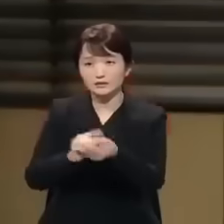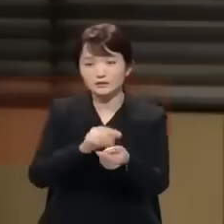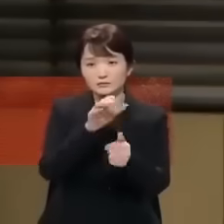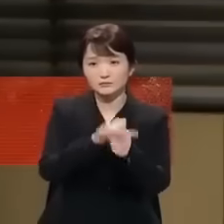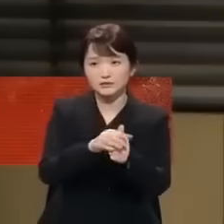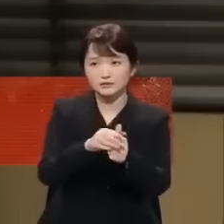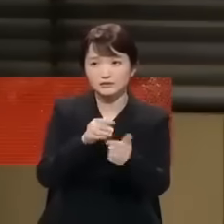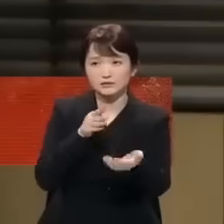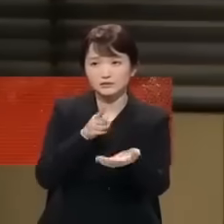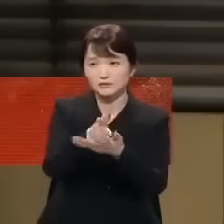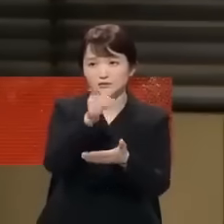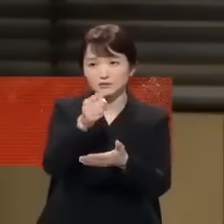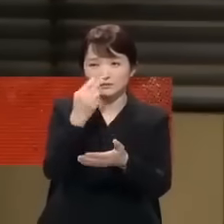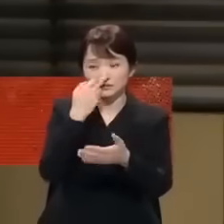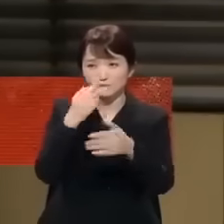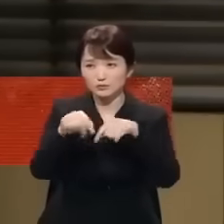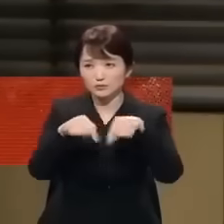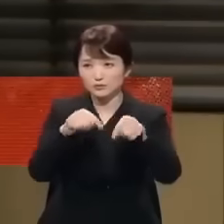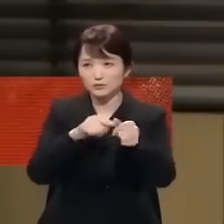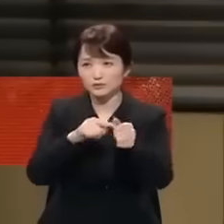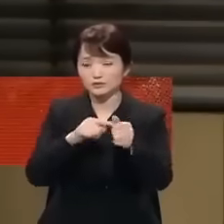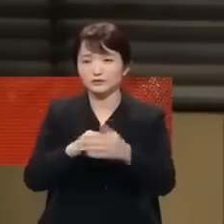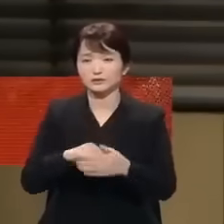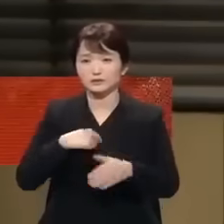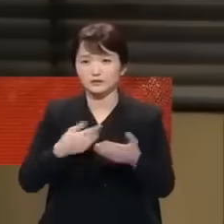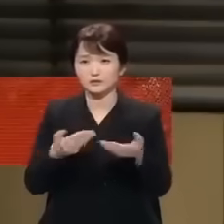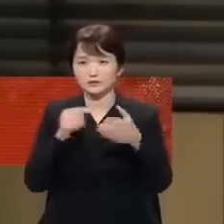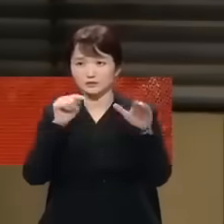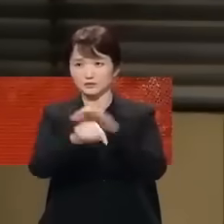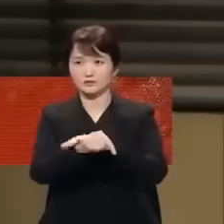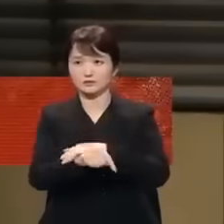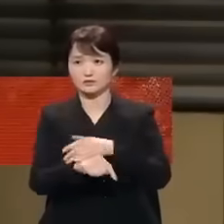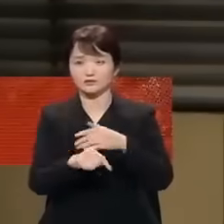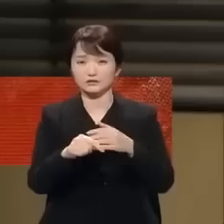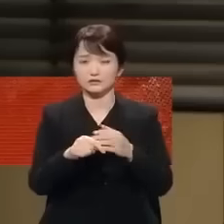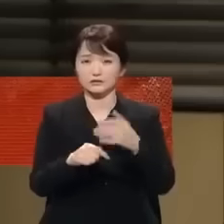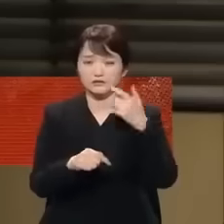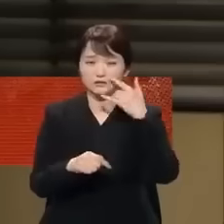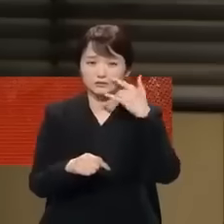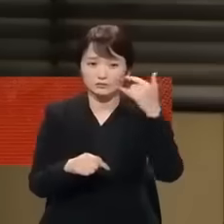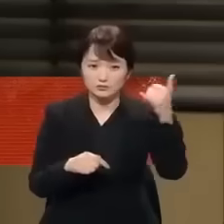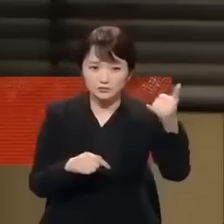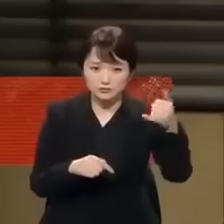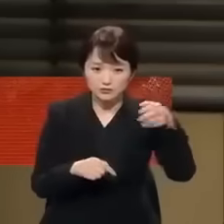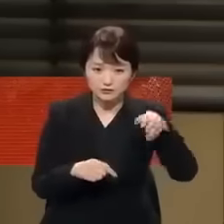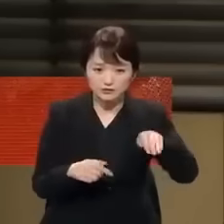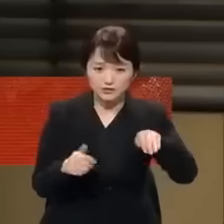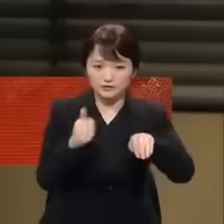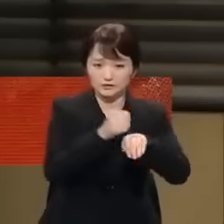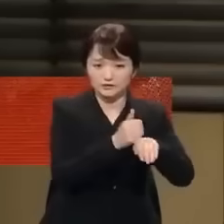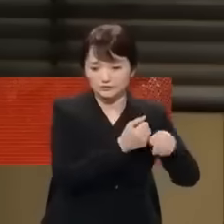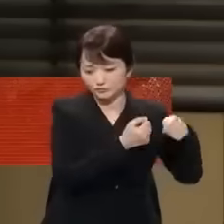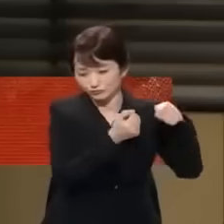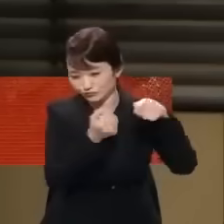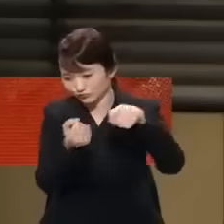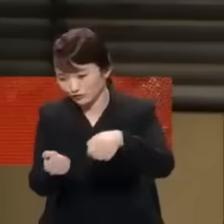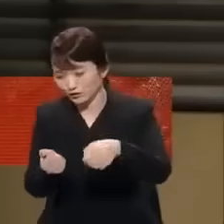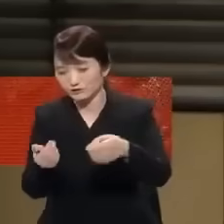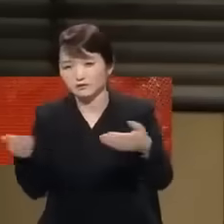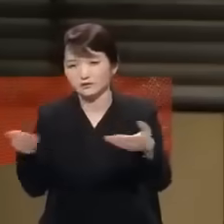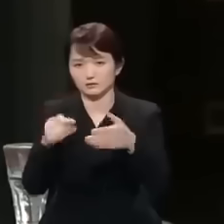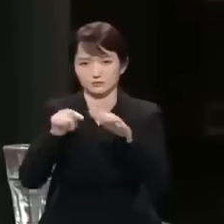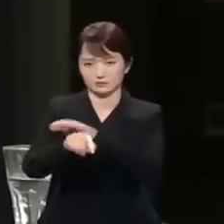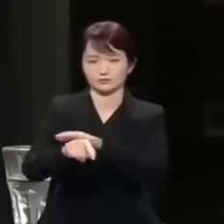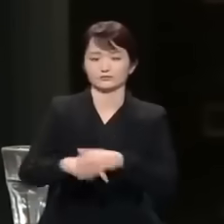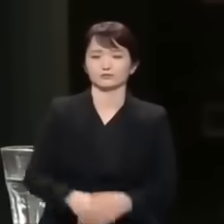코치는 또 자기가 출퇴 할 때 학 학부모 차를 이용해서 출을 했다 그런 또 것까지 또 제기가 됐습니다 자